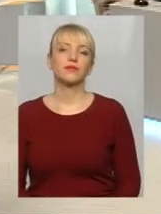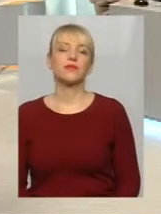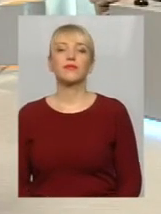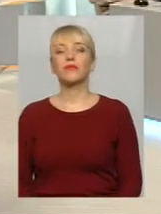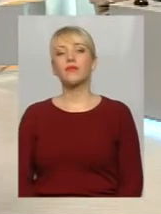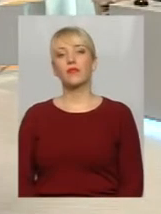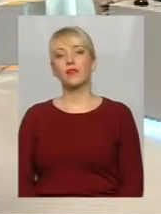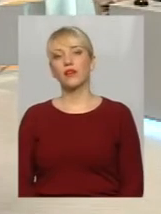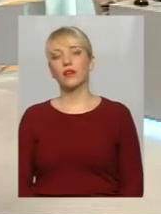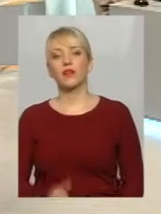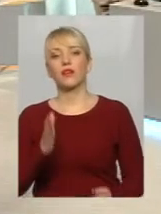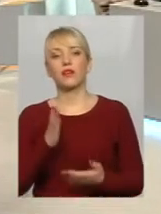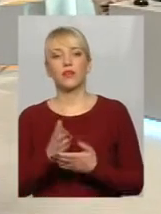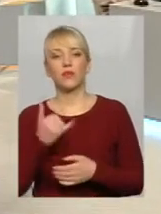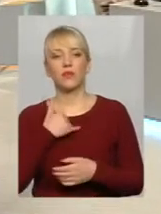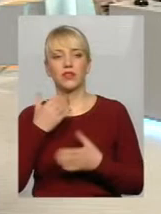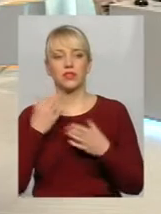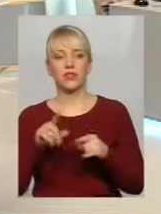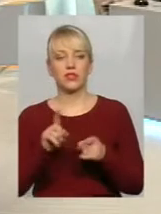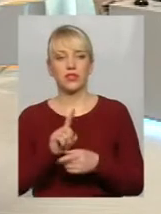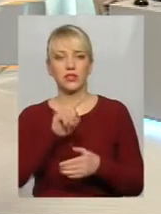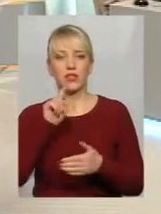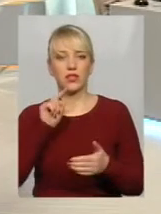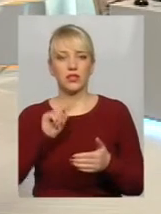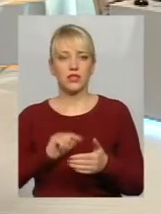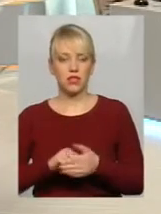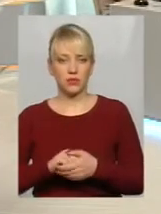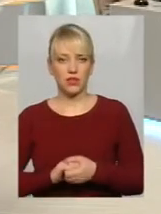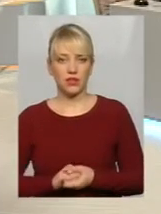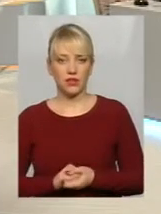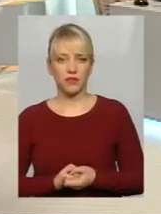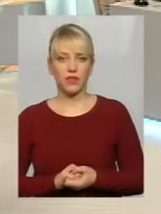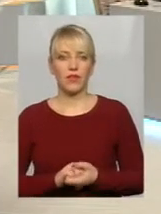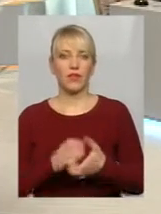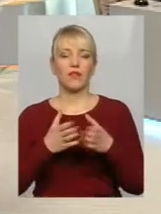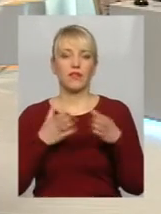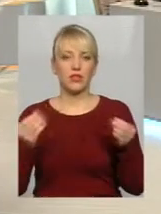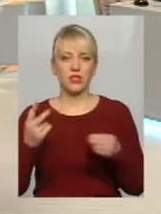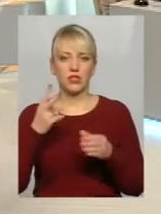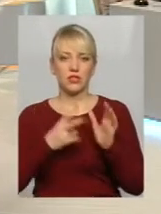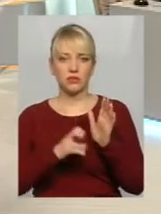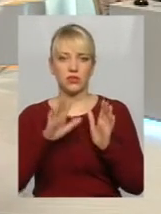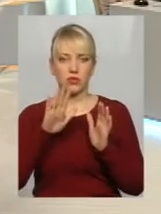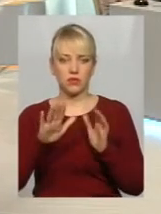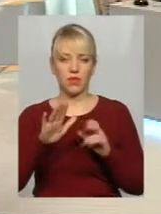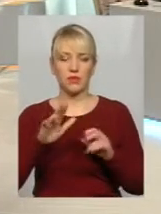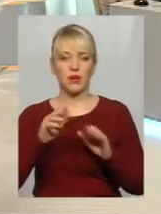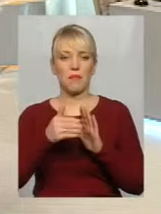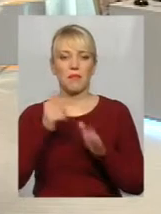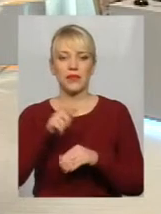Є ще в мене таке запитання. От все ж таки навесні йде 705 призовників, так.